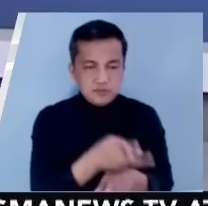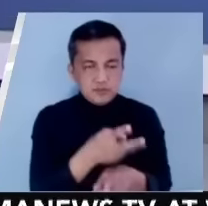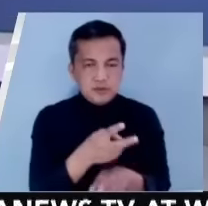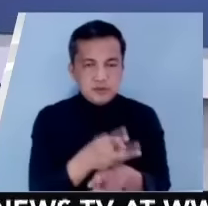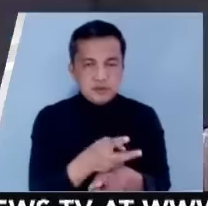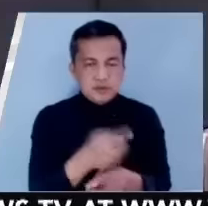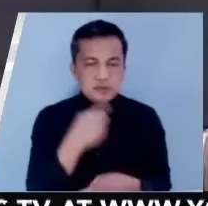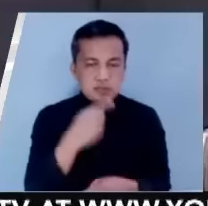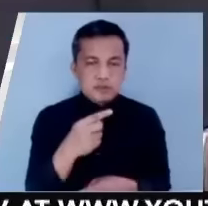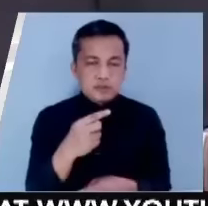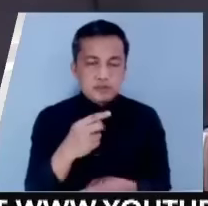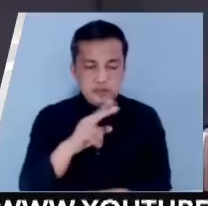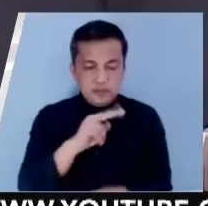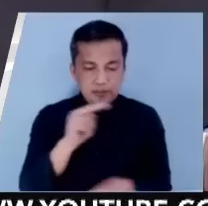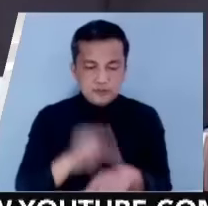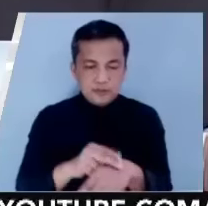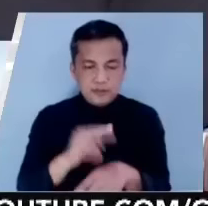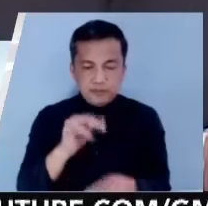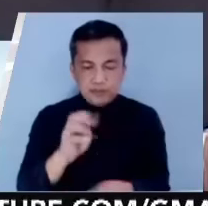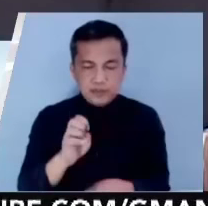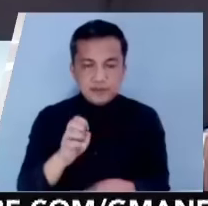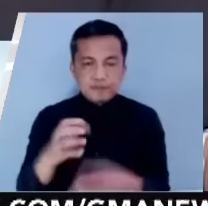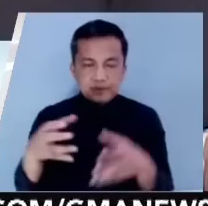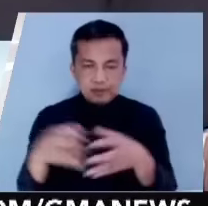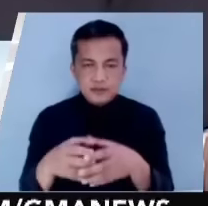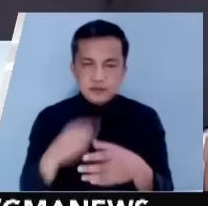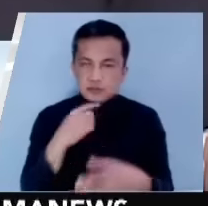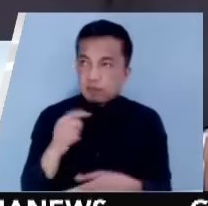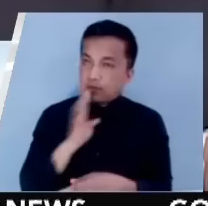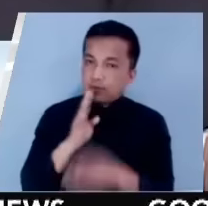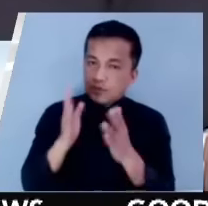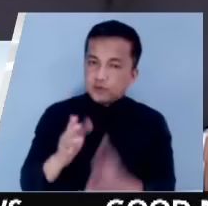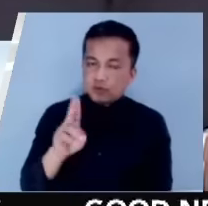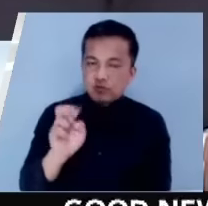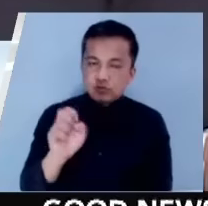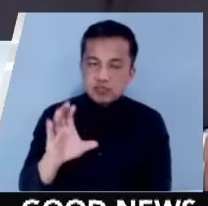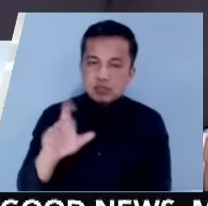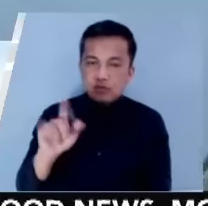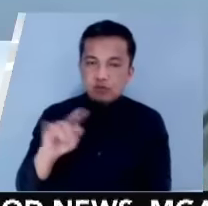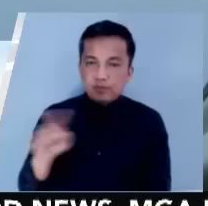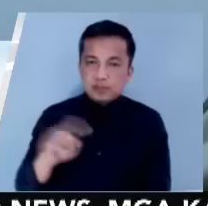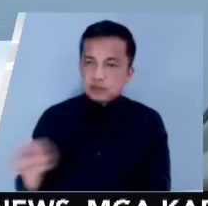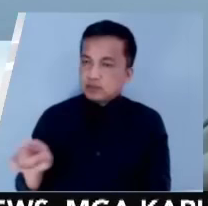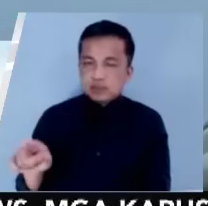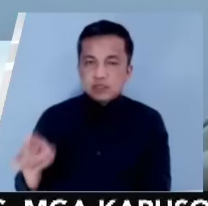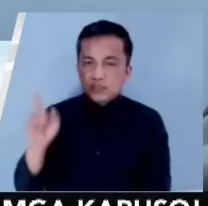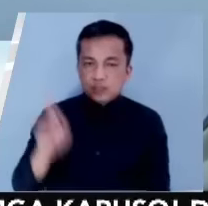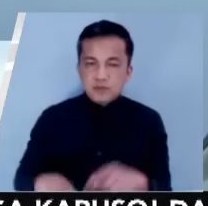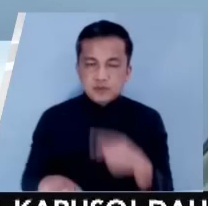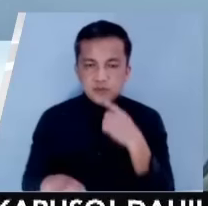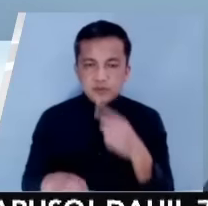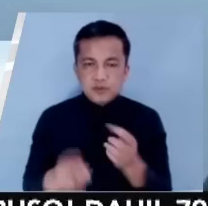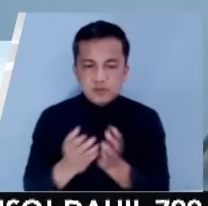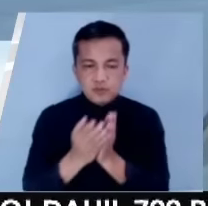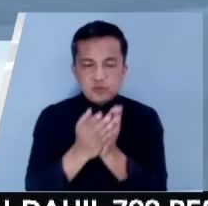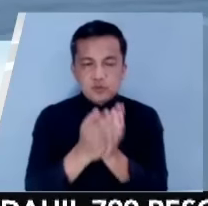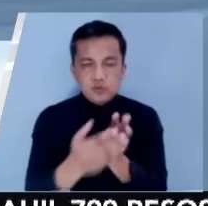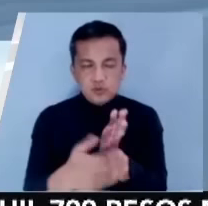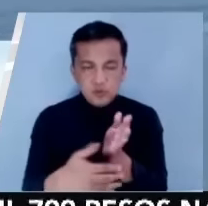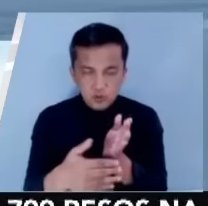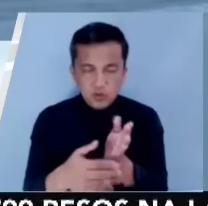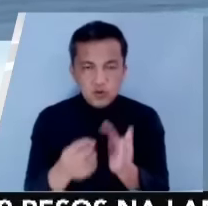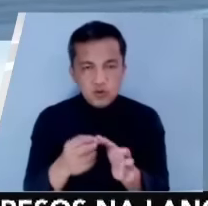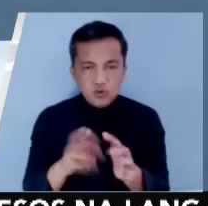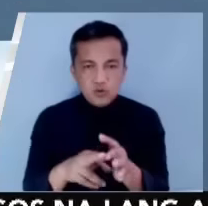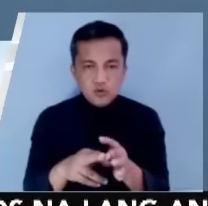Council. Sabi ni NMC spokesperson Undersecretary Alexander Lopez, hindi pa maaaring sabihin kung naglalayag ba ang naturang barko o nakaangkla